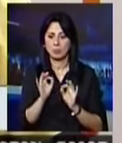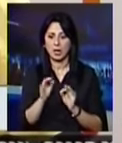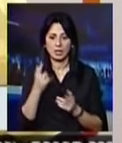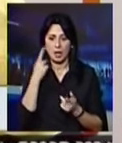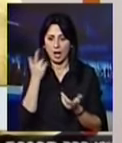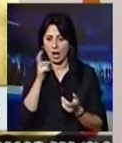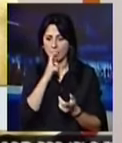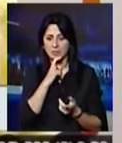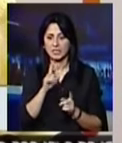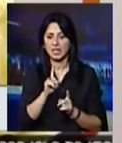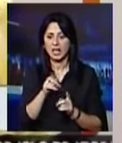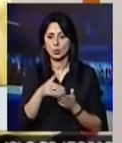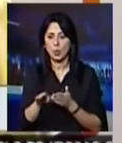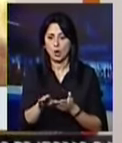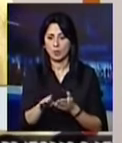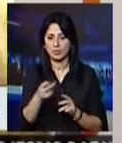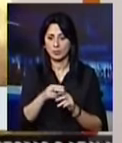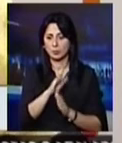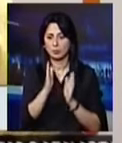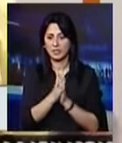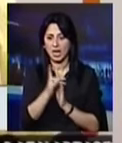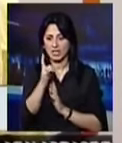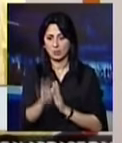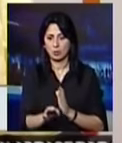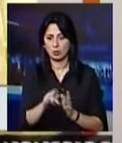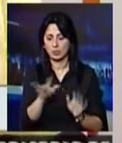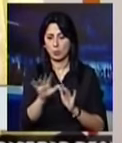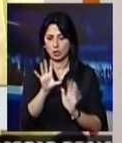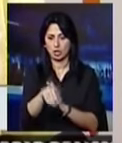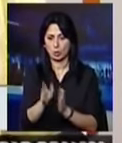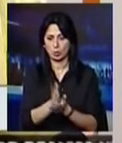მართლა არ მესმის, რას უარყოფს, იმიტომ რომ ძალიანად 100% ამ პროცესშია ჩართული.